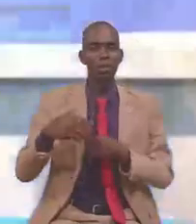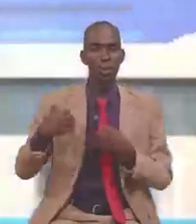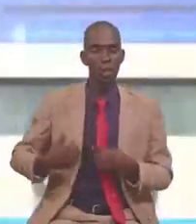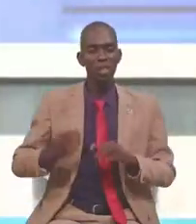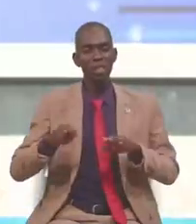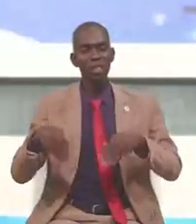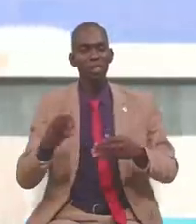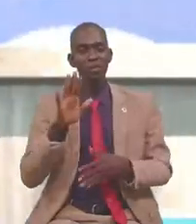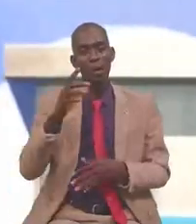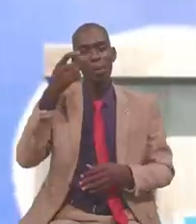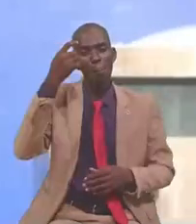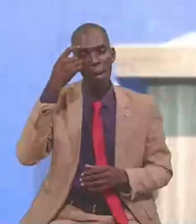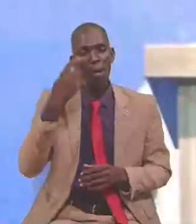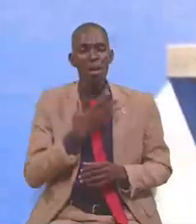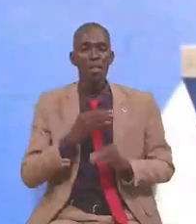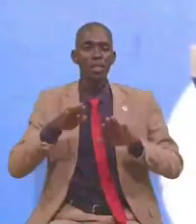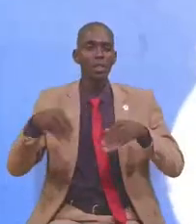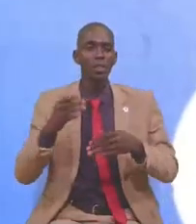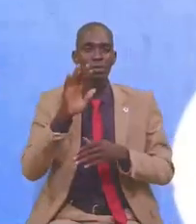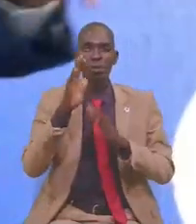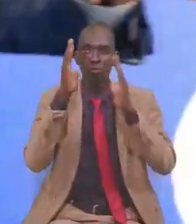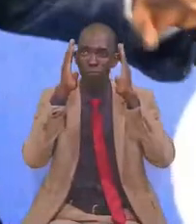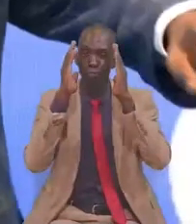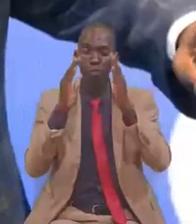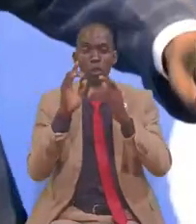ton esprit, ton attention